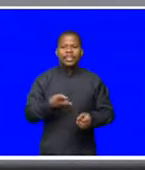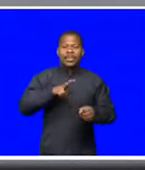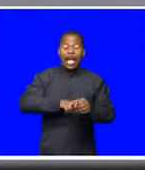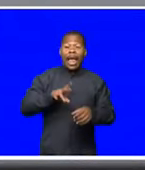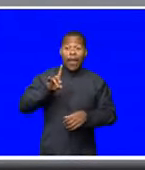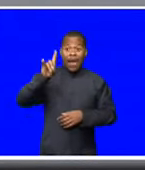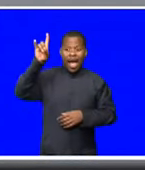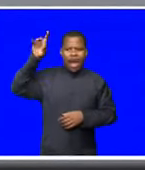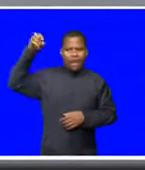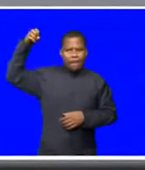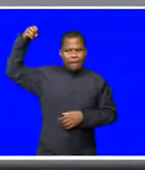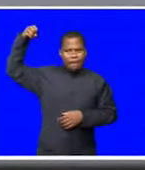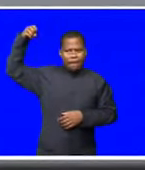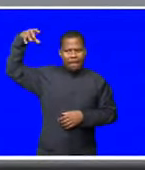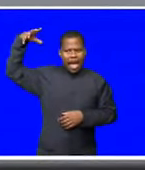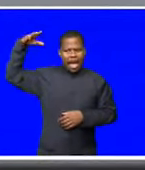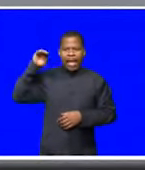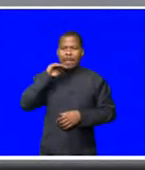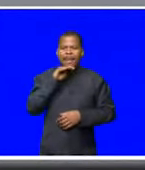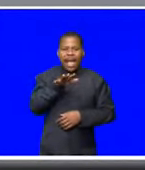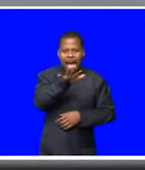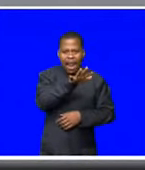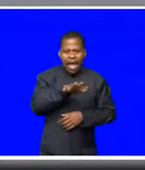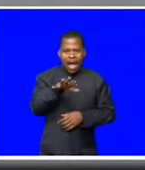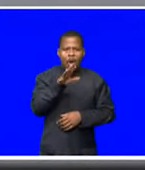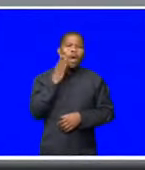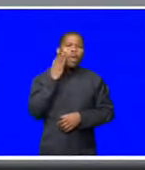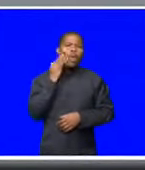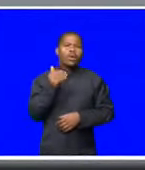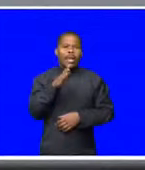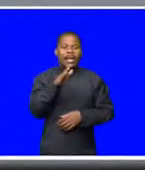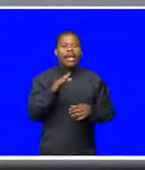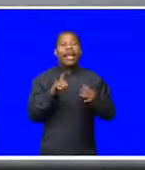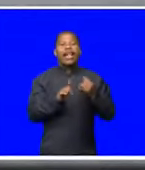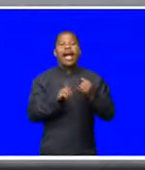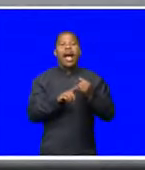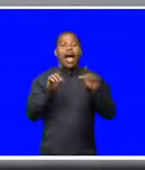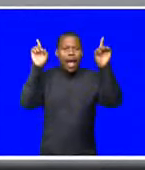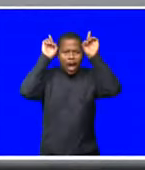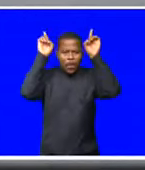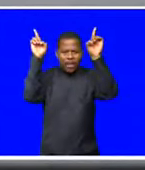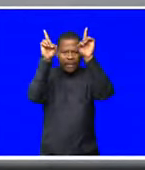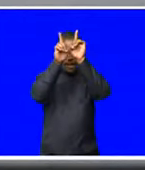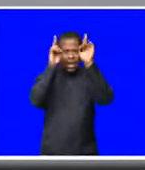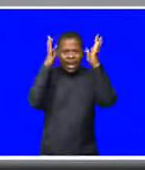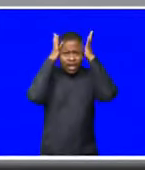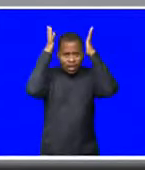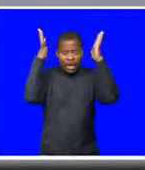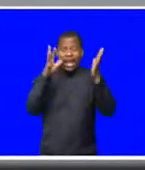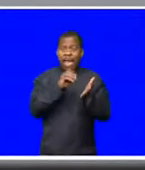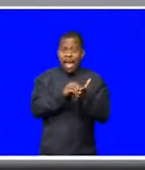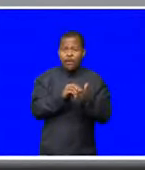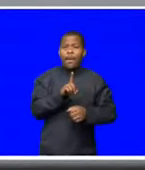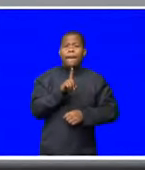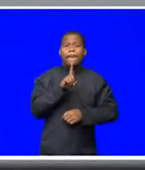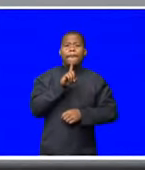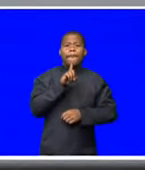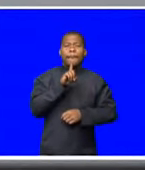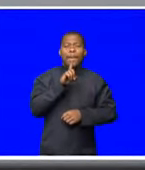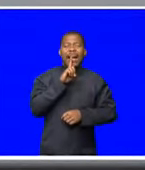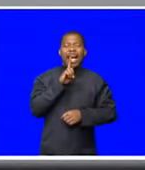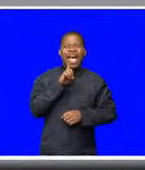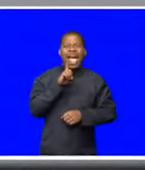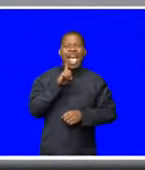nalapho kunebantu labaningi khona ekwaluseni kusenyuvesi yakangwane noko kukhanya kwabo